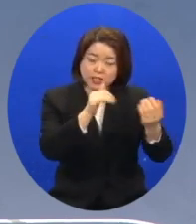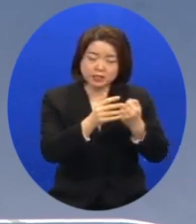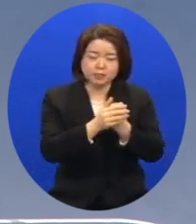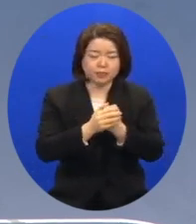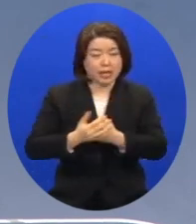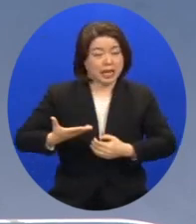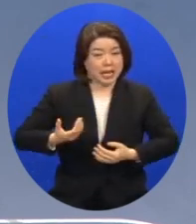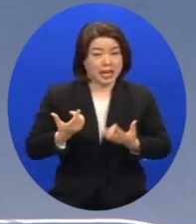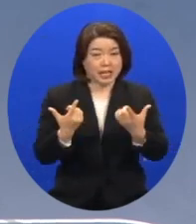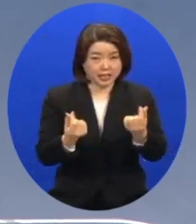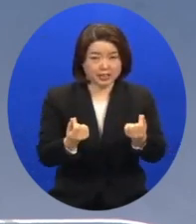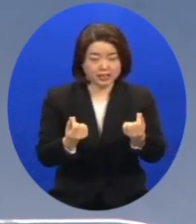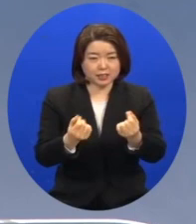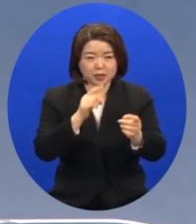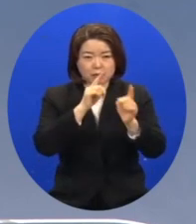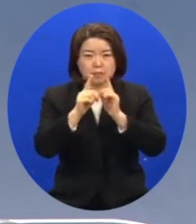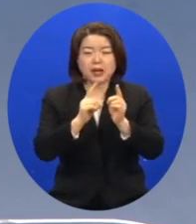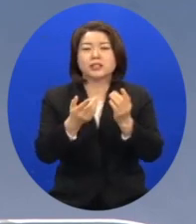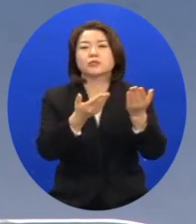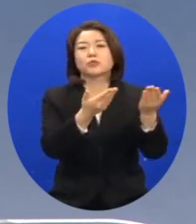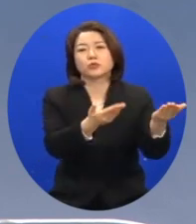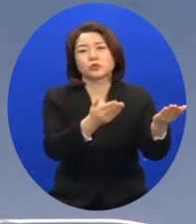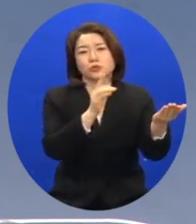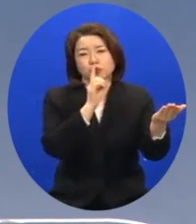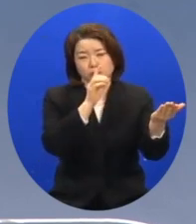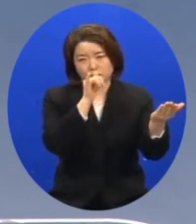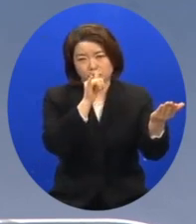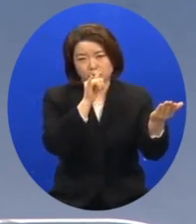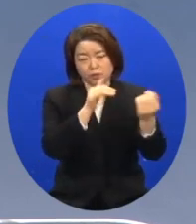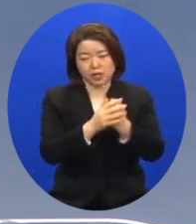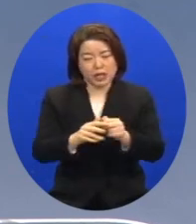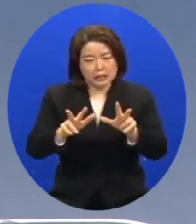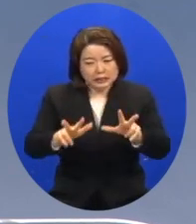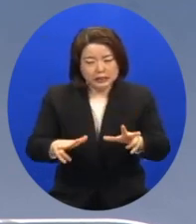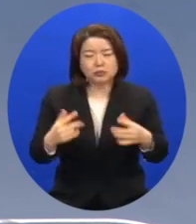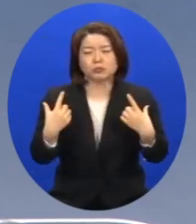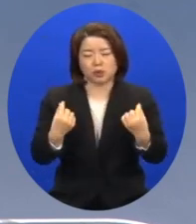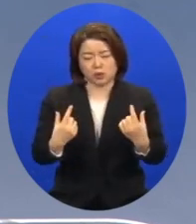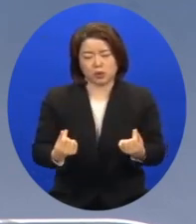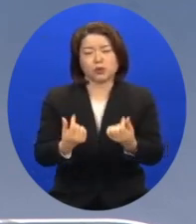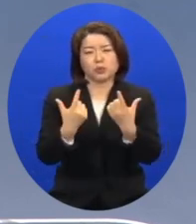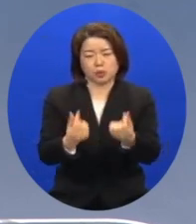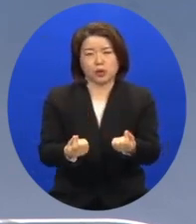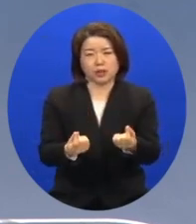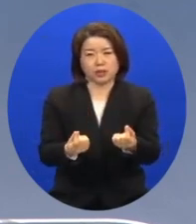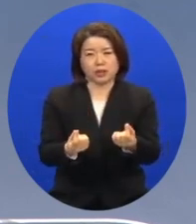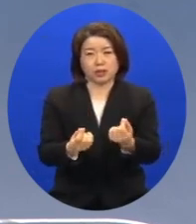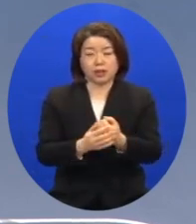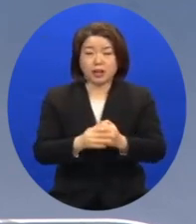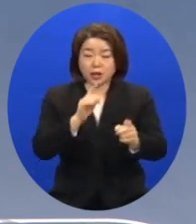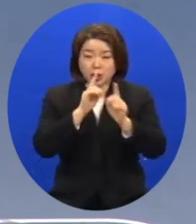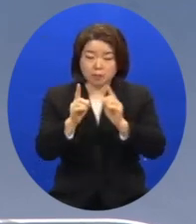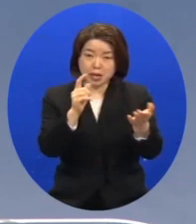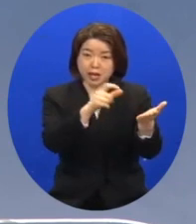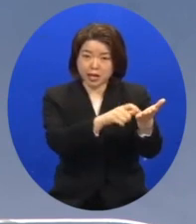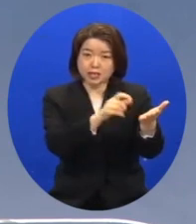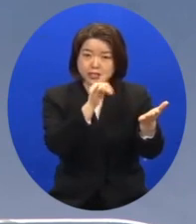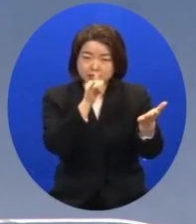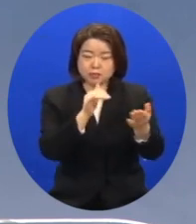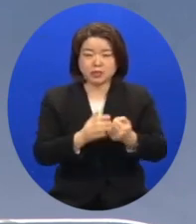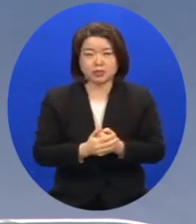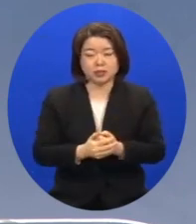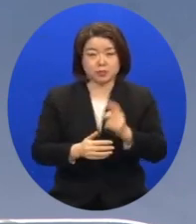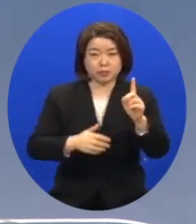같은 말씀만 가르쳐서 언어라고 지금도 그렇게 밖에는 할 수 없다고 그렇게 말을 했습니다